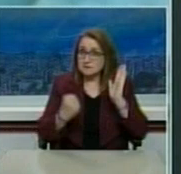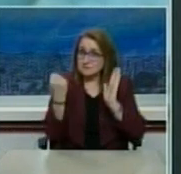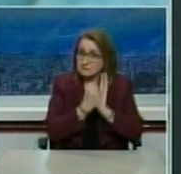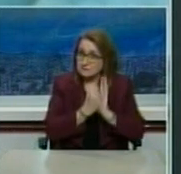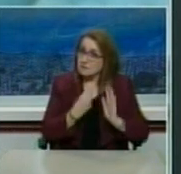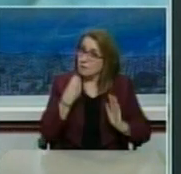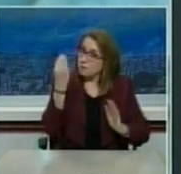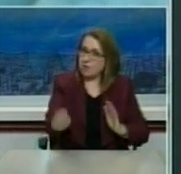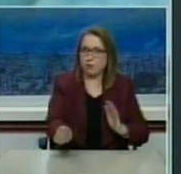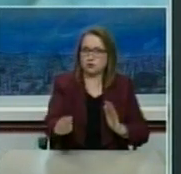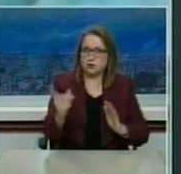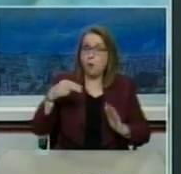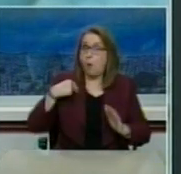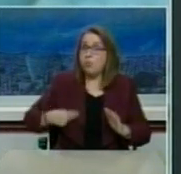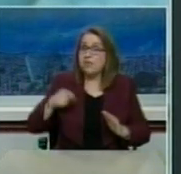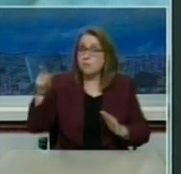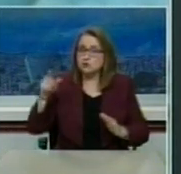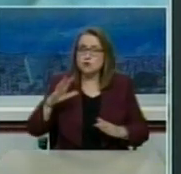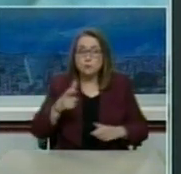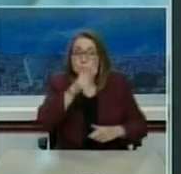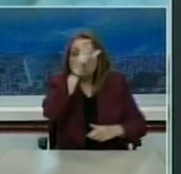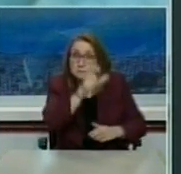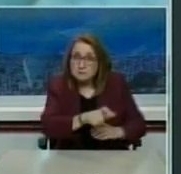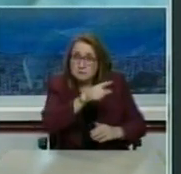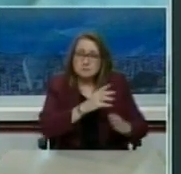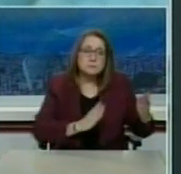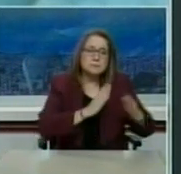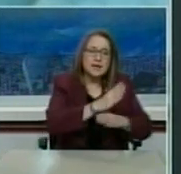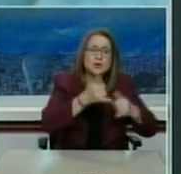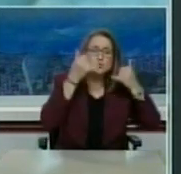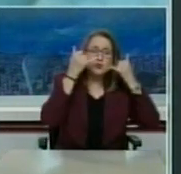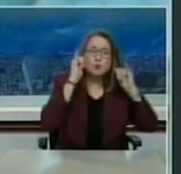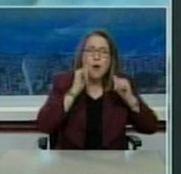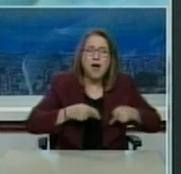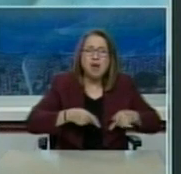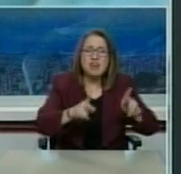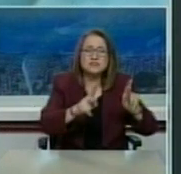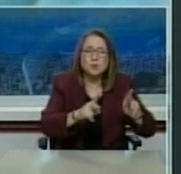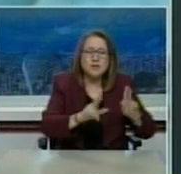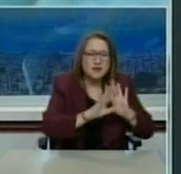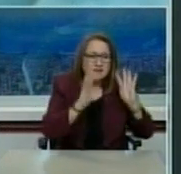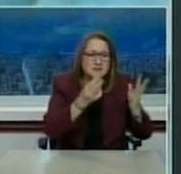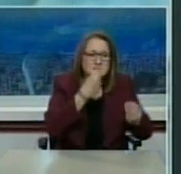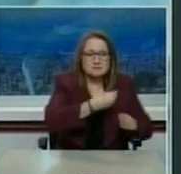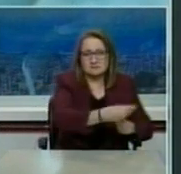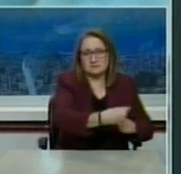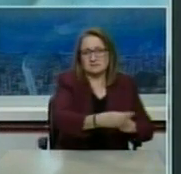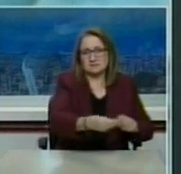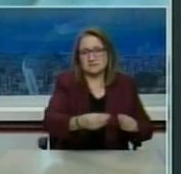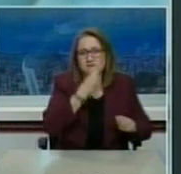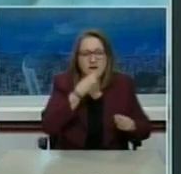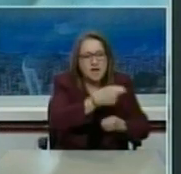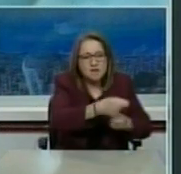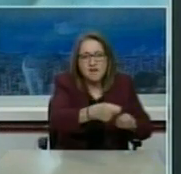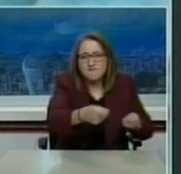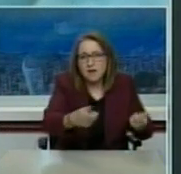της βεβαίωσης εργοδότη τύπου Α για εκείνους που έχουν αναλάβει σύντηση αδέσποτων ζώων.